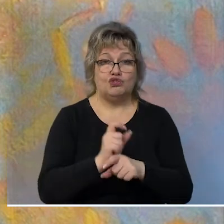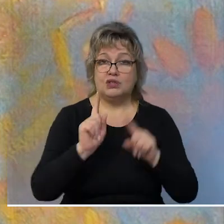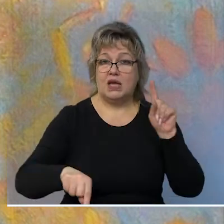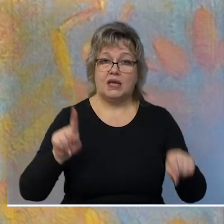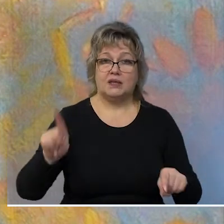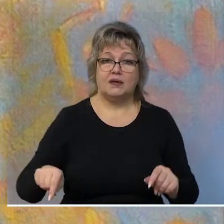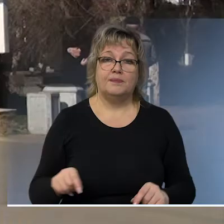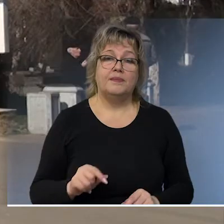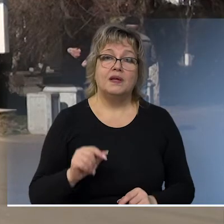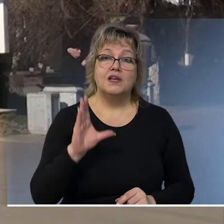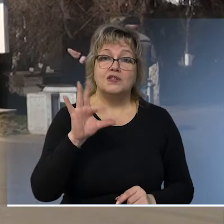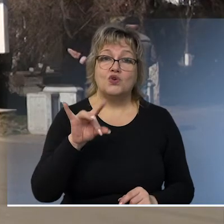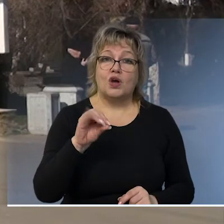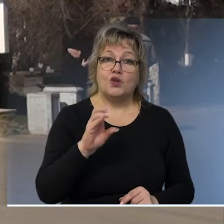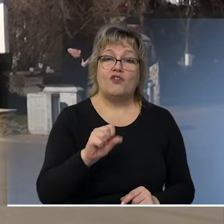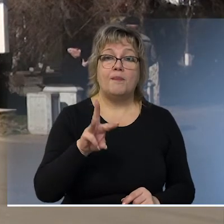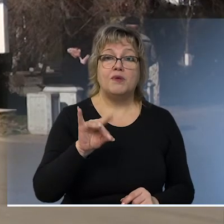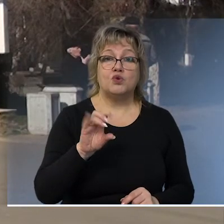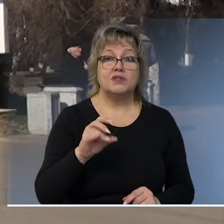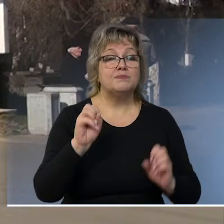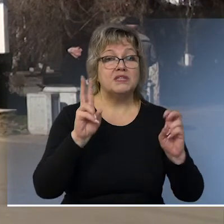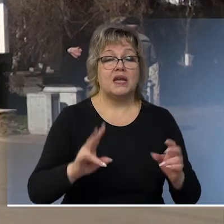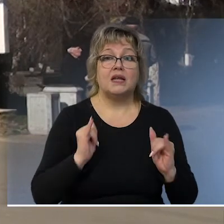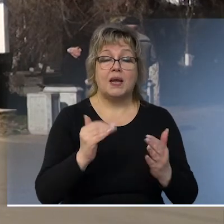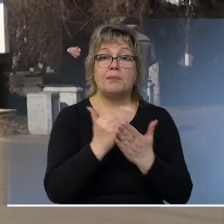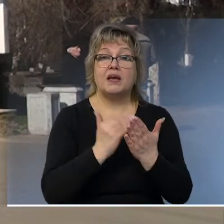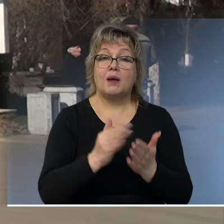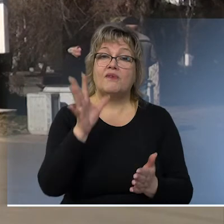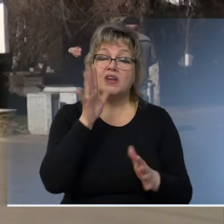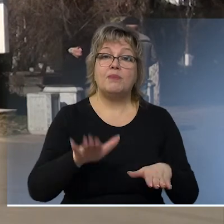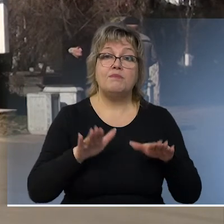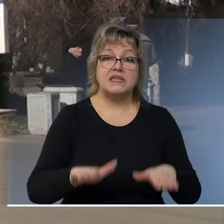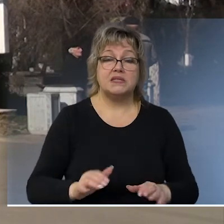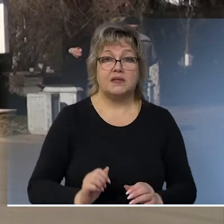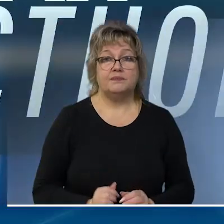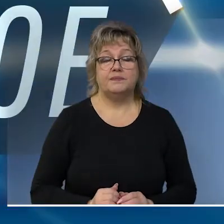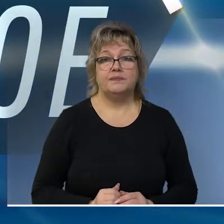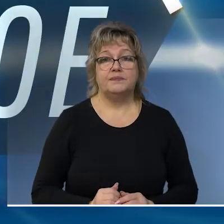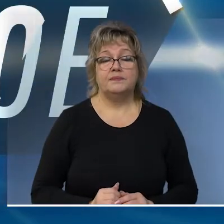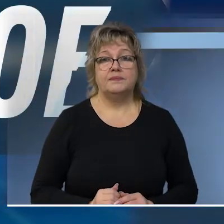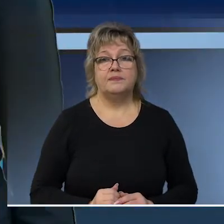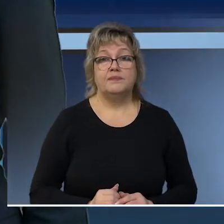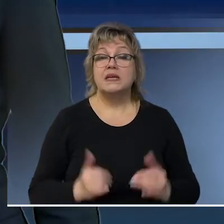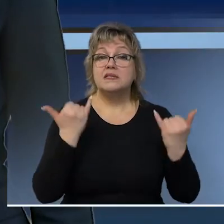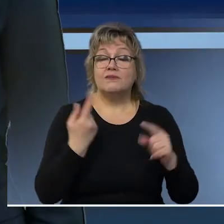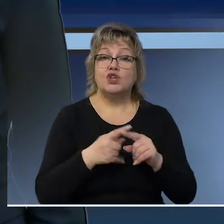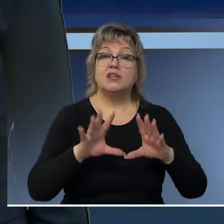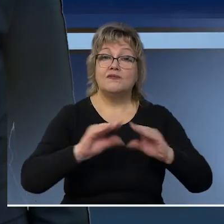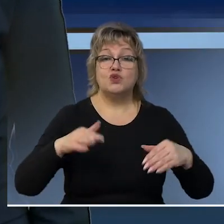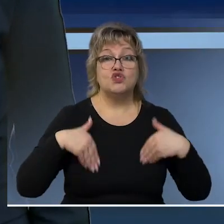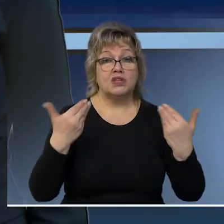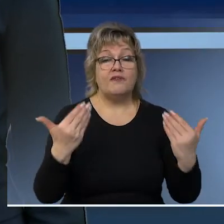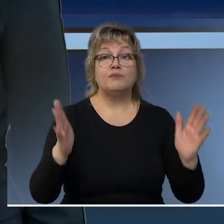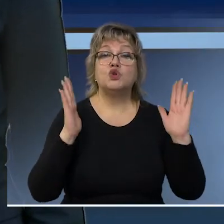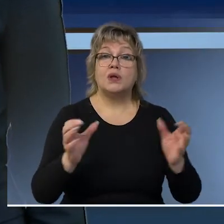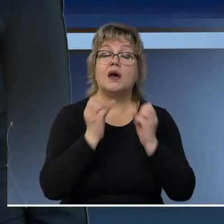крайне редко. Галина Соколова, Артем Мирошников. Специально для программы «Время местное». На сегодня это все.